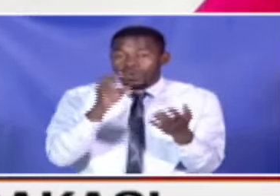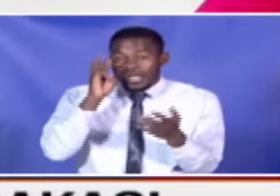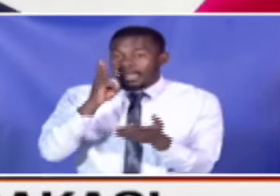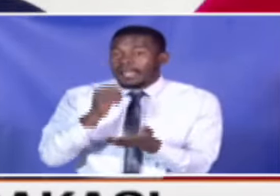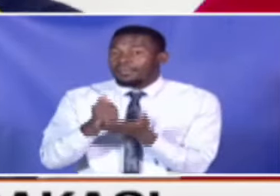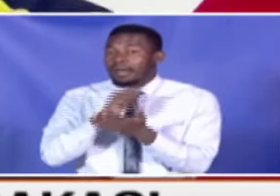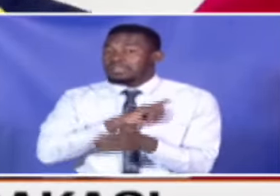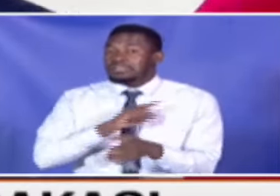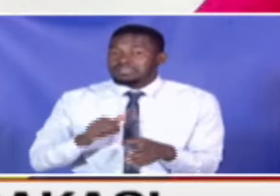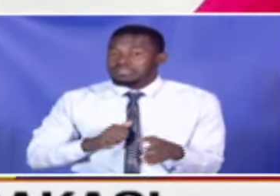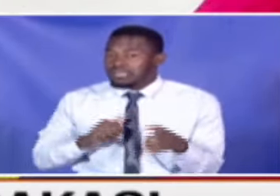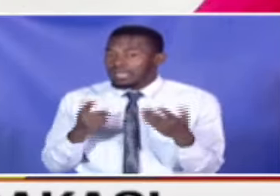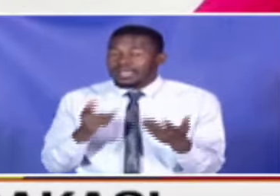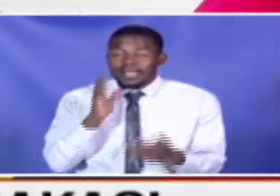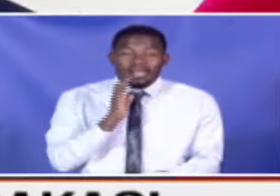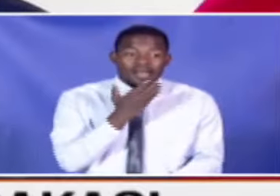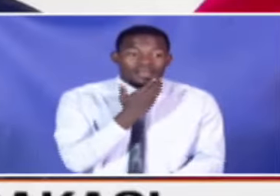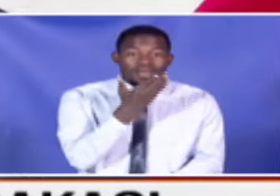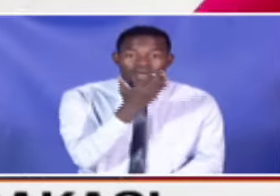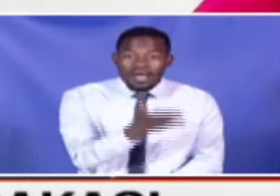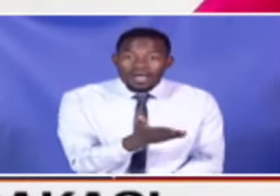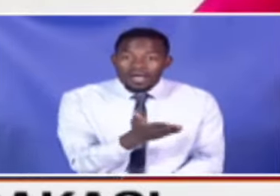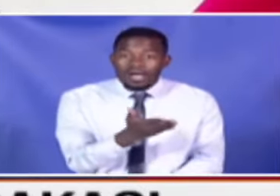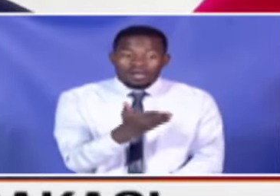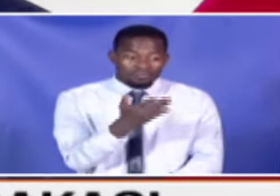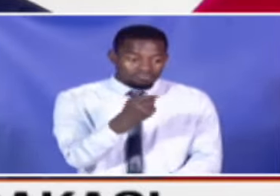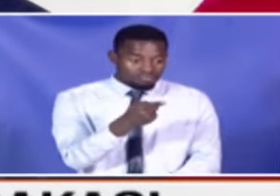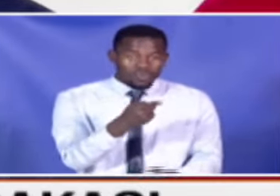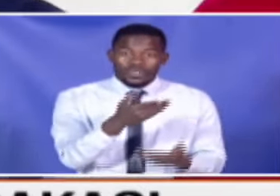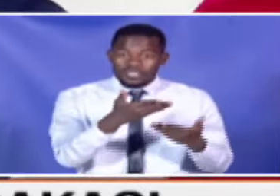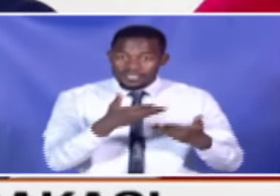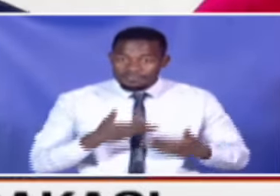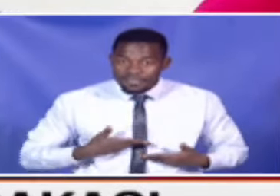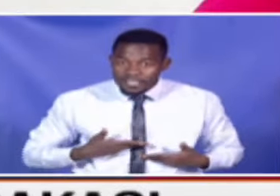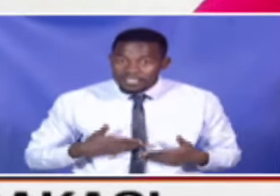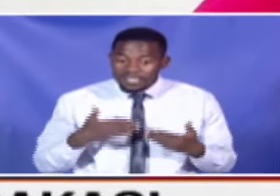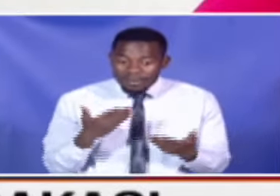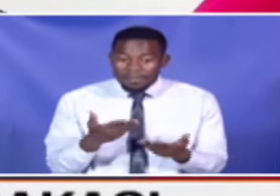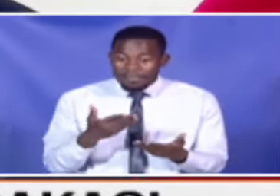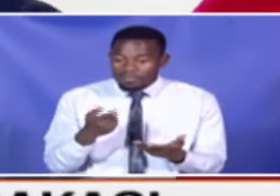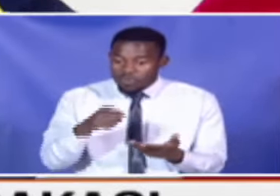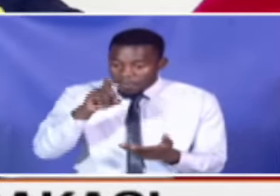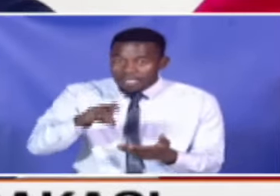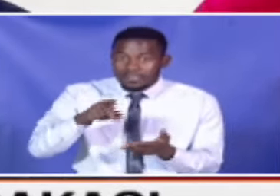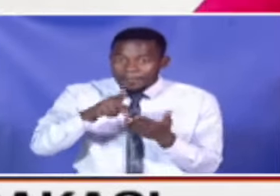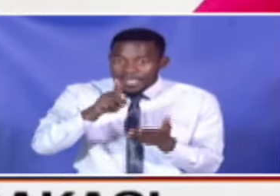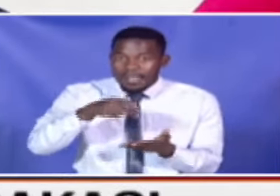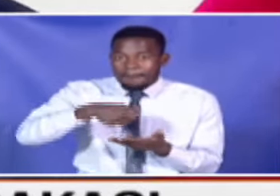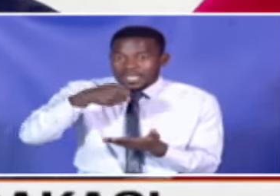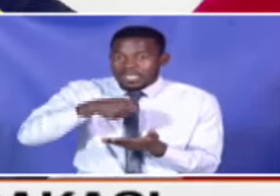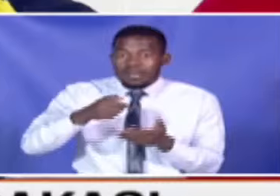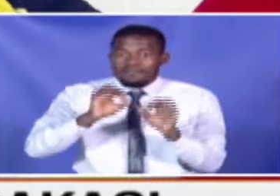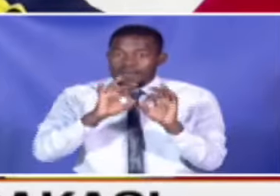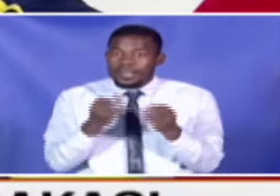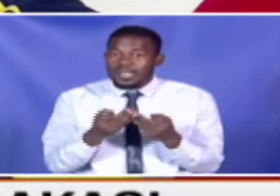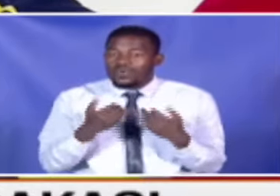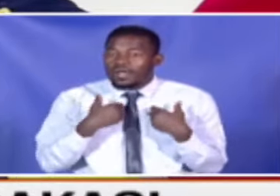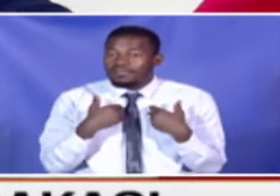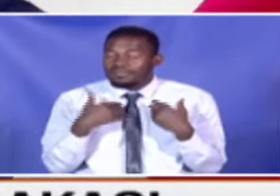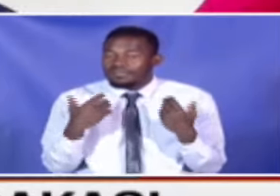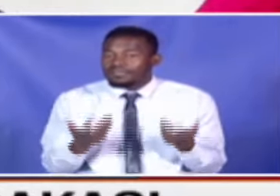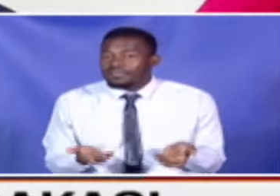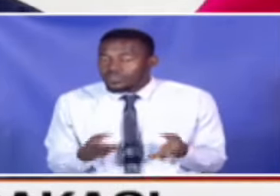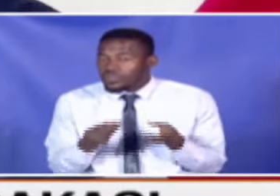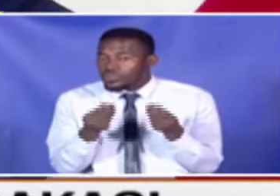amekufa. Tumeletewa bill ya kulipa. Saa hii familia hatuna mbele. Hatuna nyuma. Hata